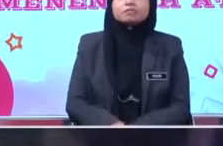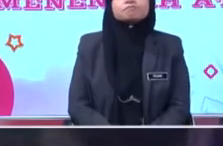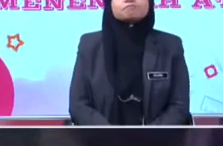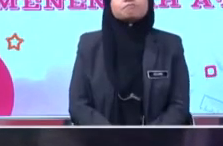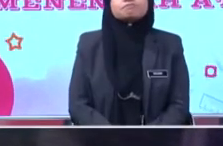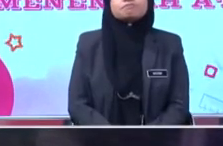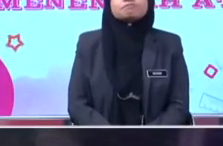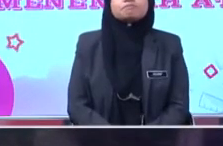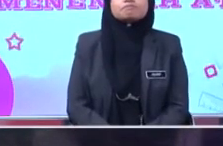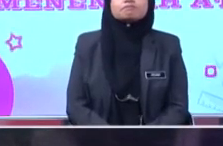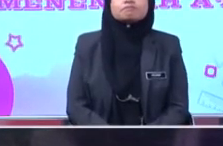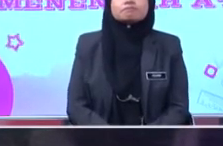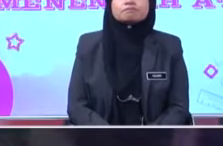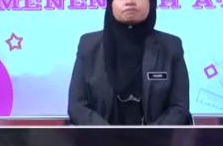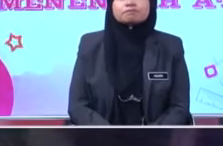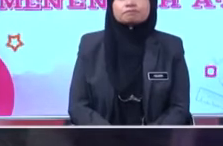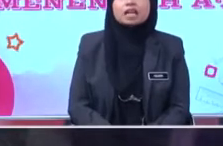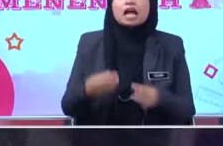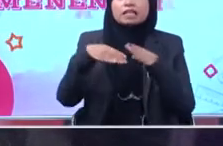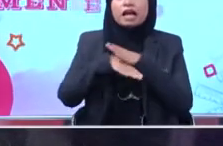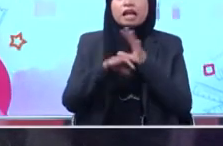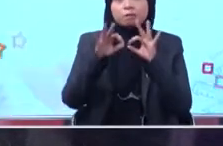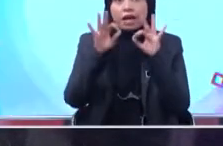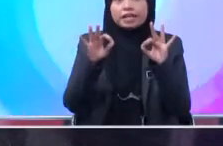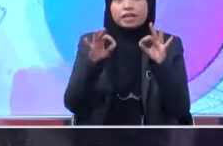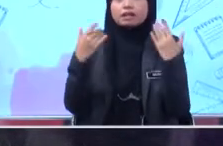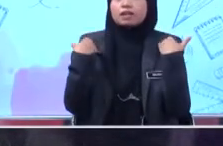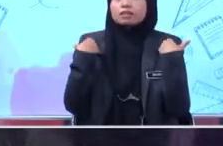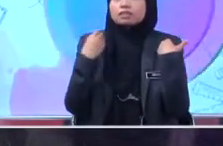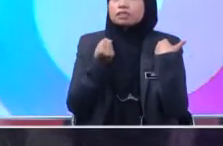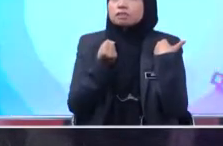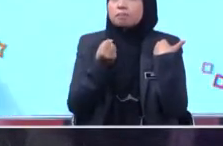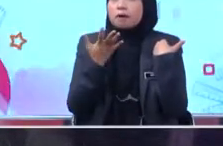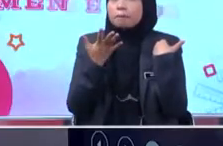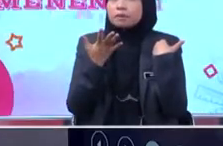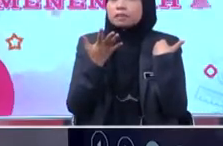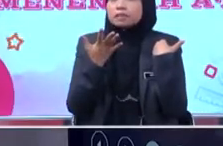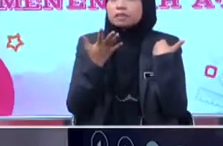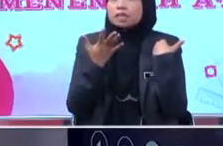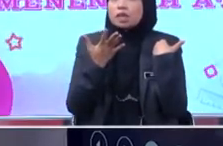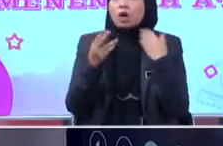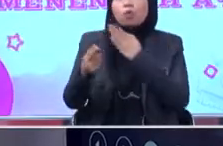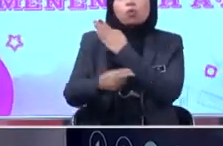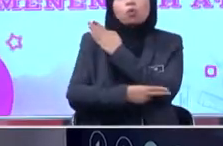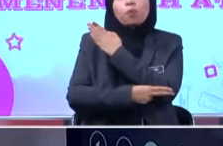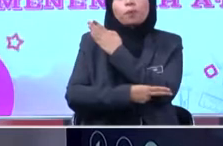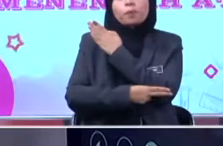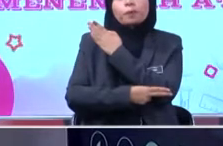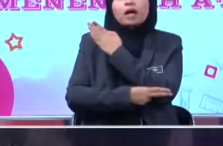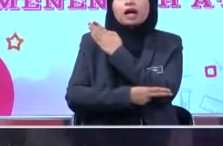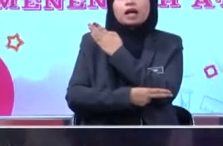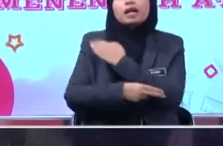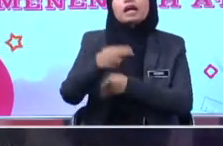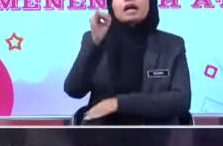Shinta dalam aye nih Ada berapa sebenarnya huruf Apa hukum ikhfa Haqiqi adalah